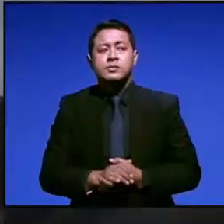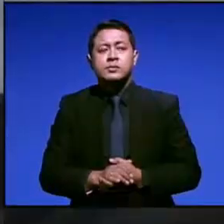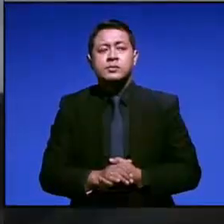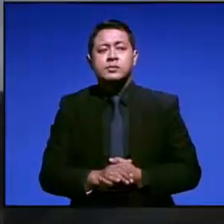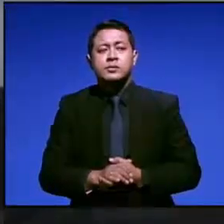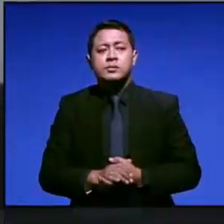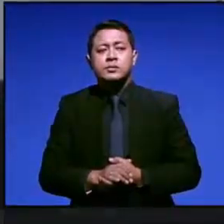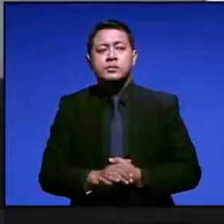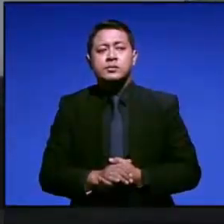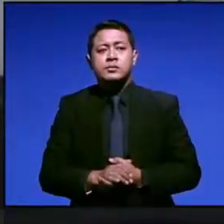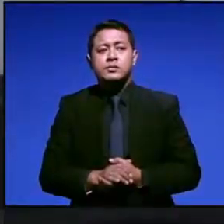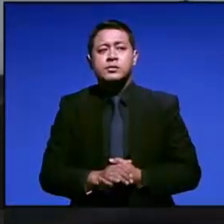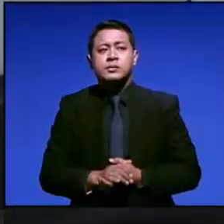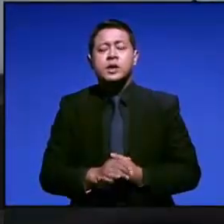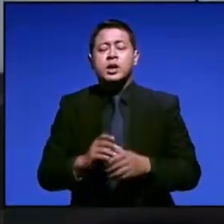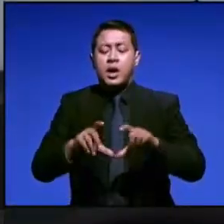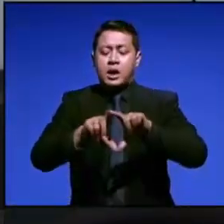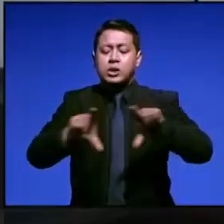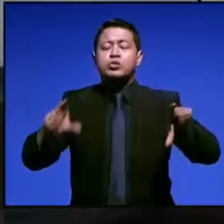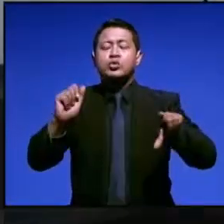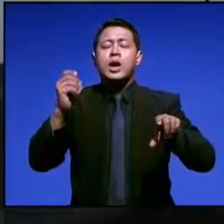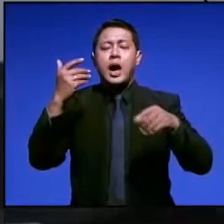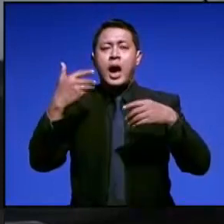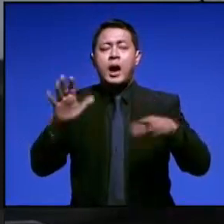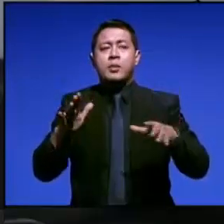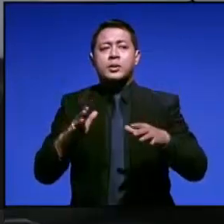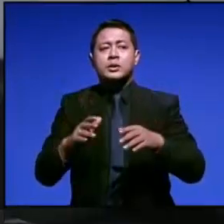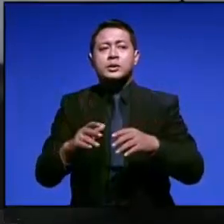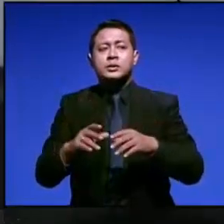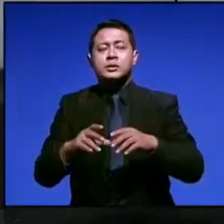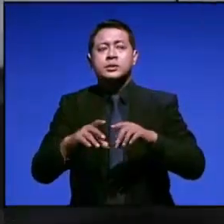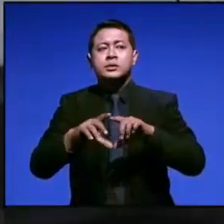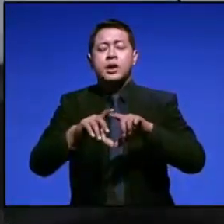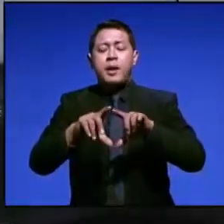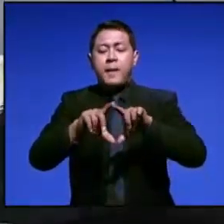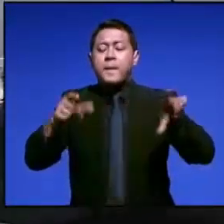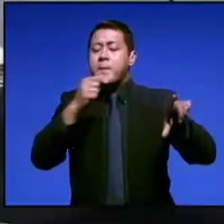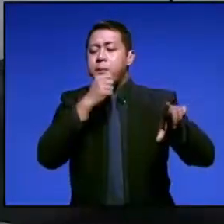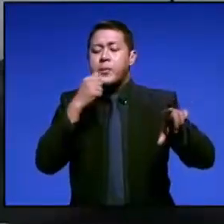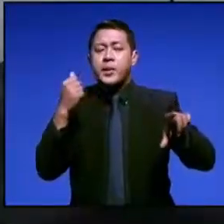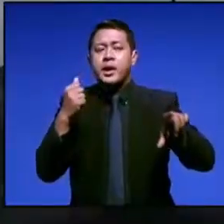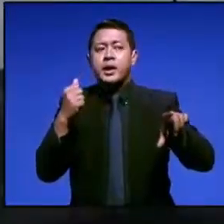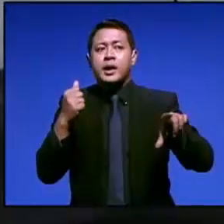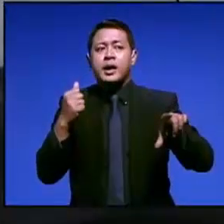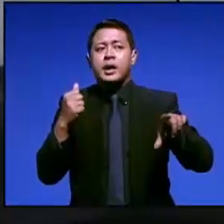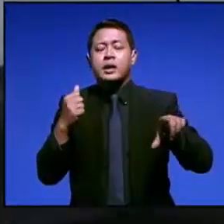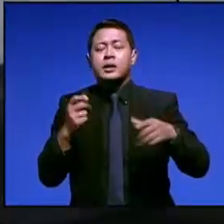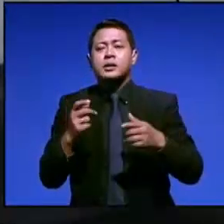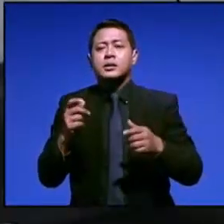Nah, karena habis dikasih plat sementara. Bapak, dari merah ke hitam itu nggak boleh, Pak. Ya, dikasih